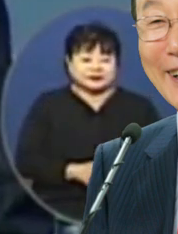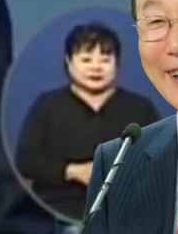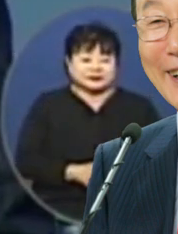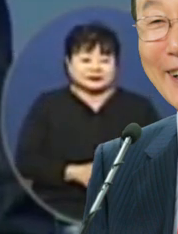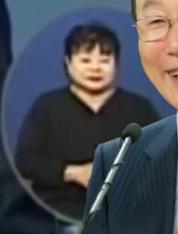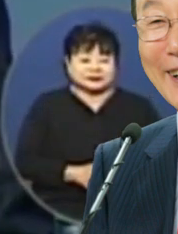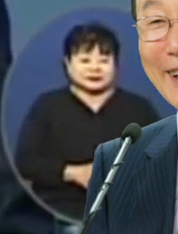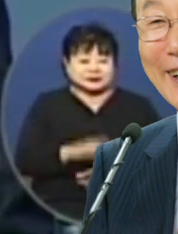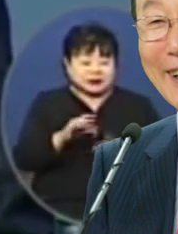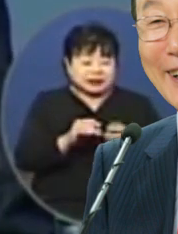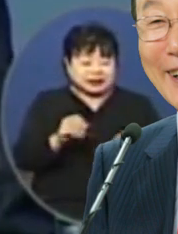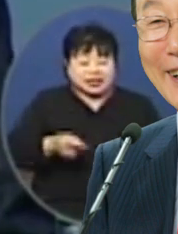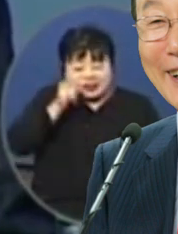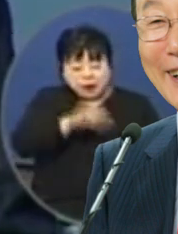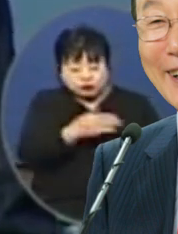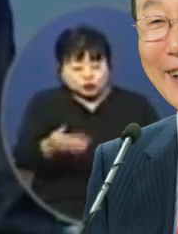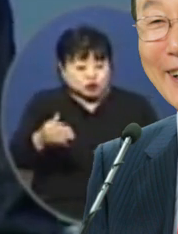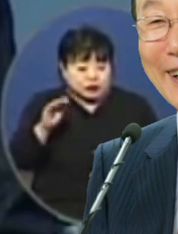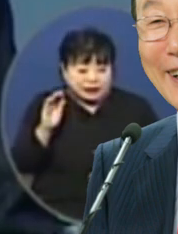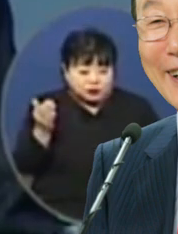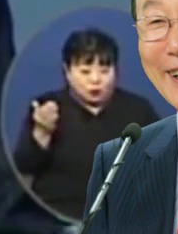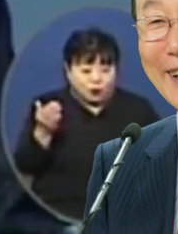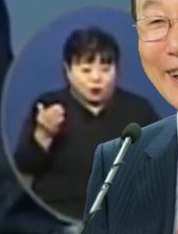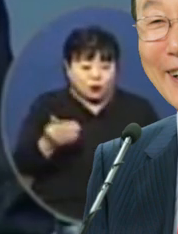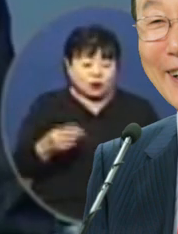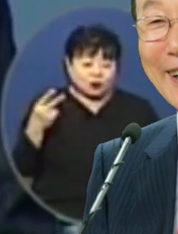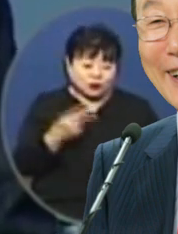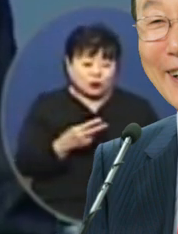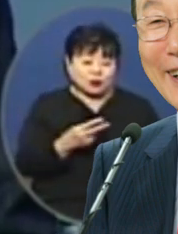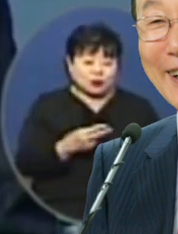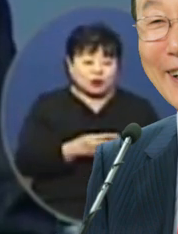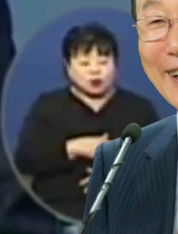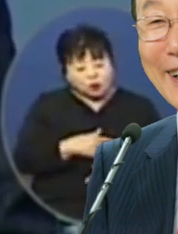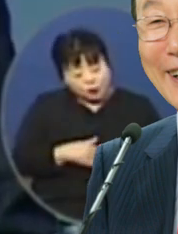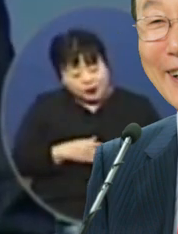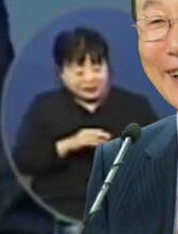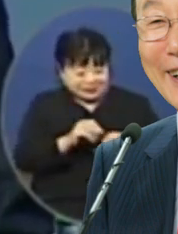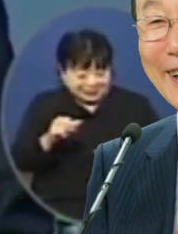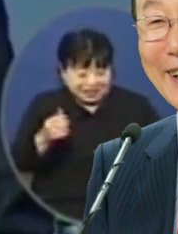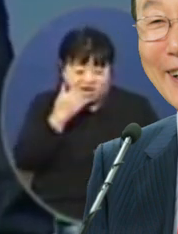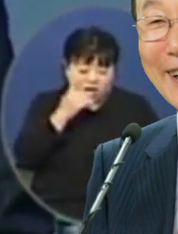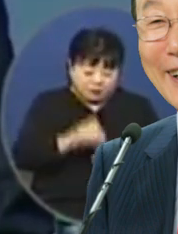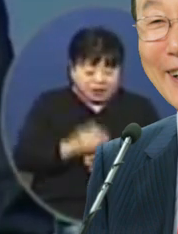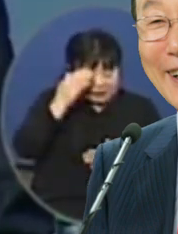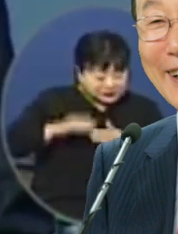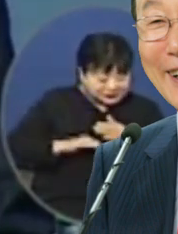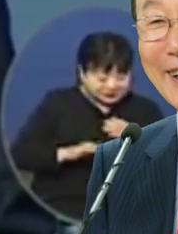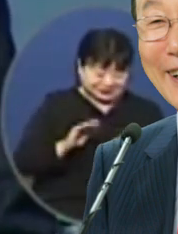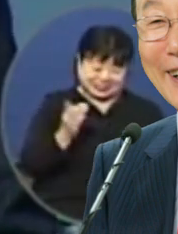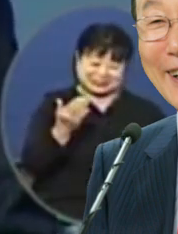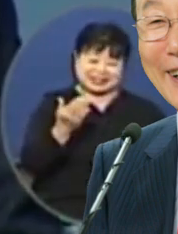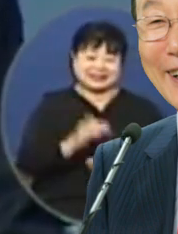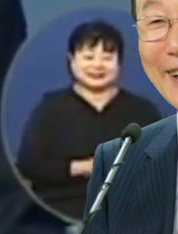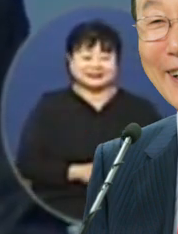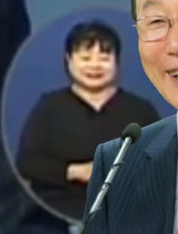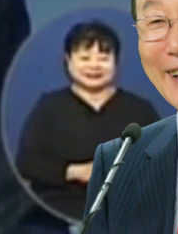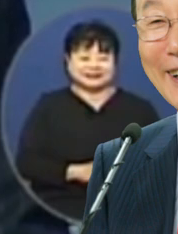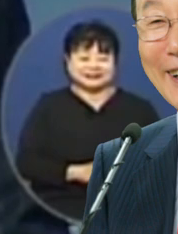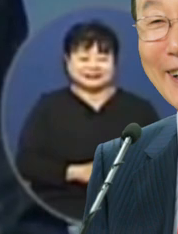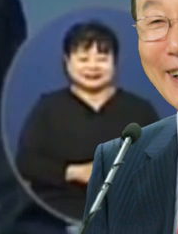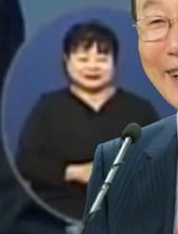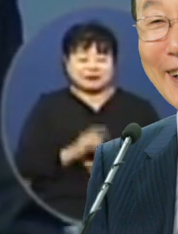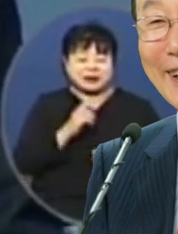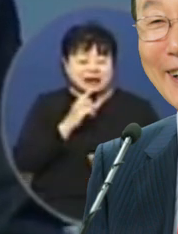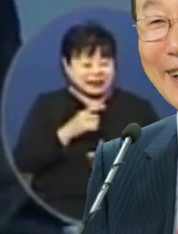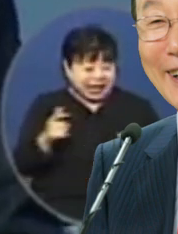마른 땅에 냇물이 되시고 그 다음 곤비한 땅에 바위 그늘이 되신다. 그것을 그냥 말만